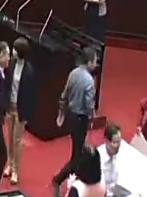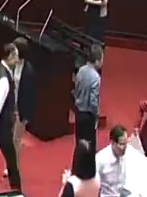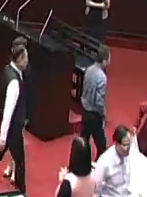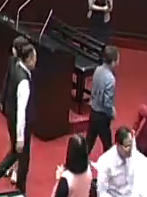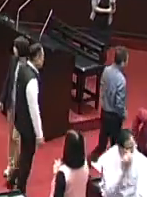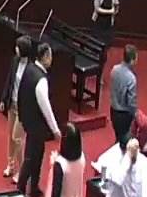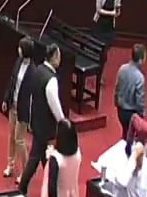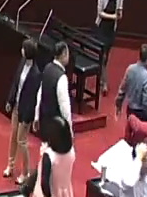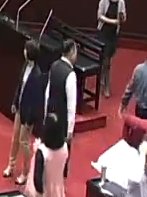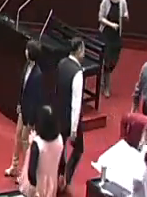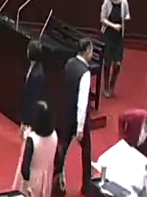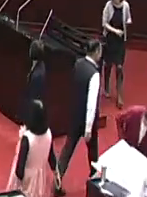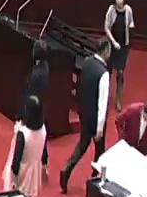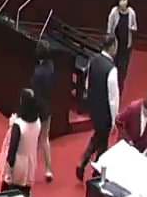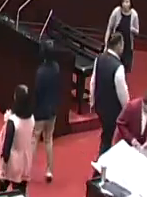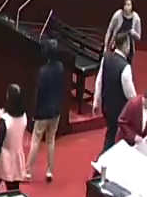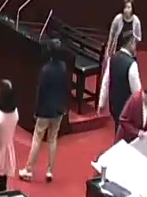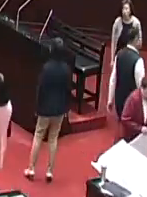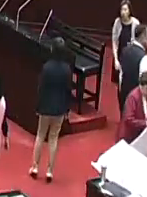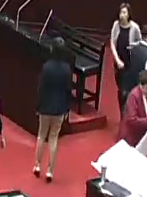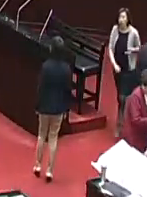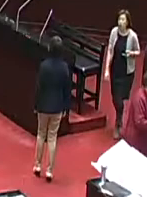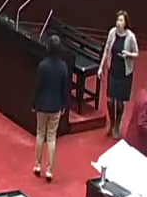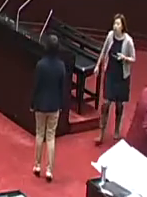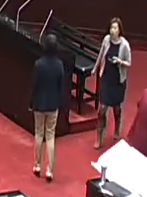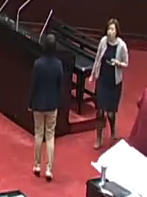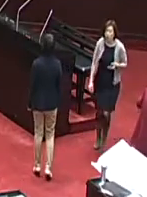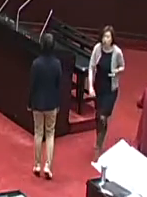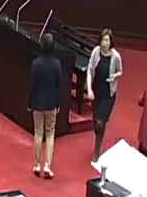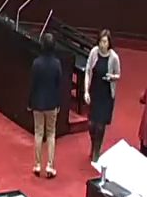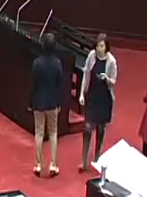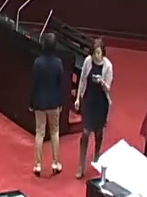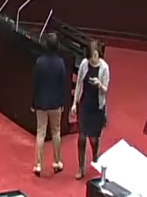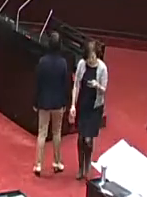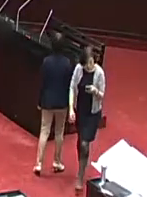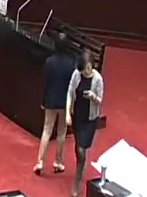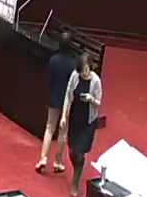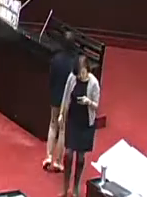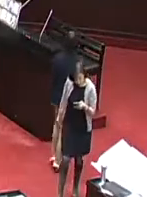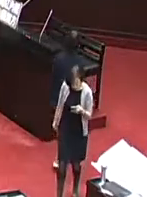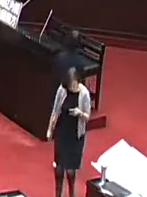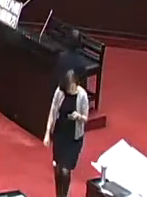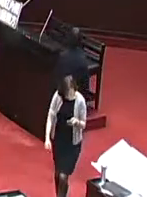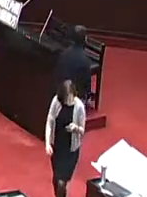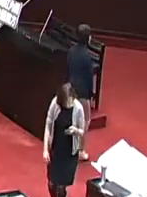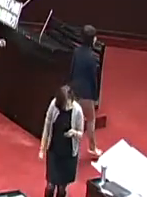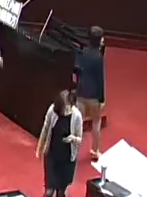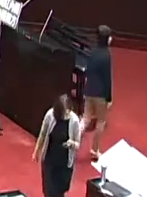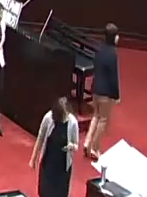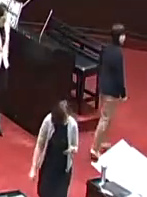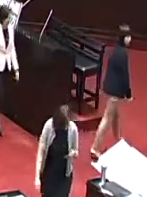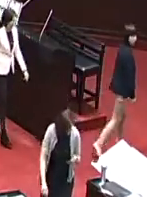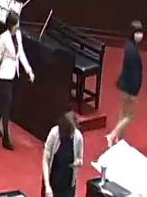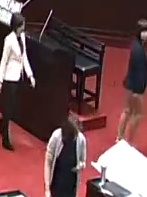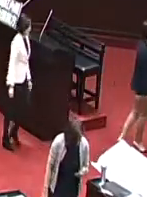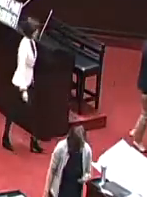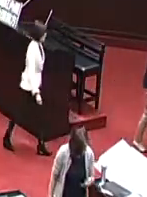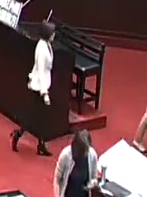那个赵顺伟，这个苏院长他要报告了。好啦，不要紧啦，一堆报告卖讲下啦。